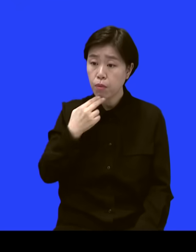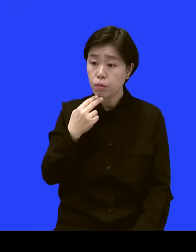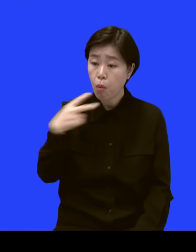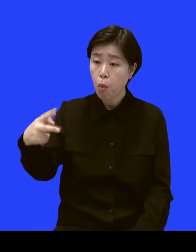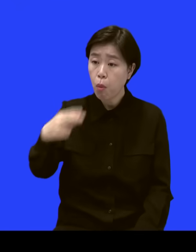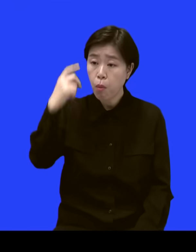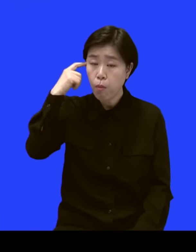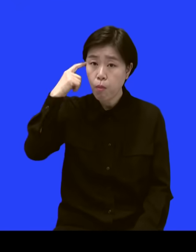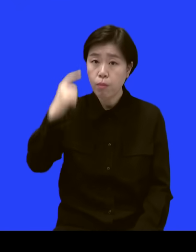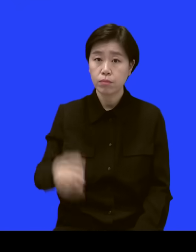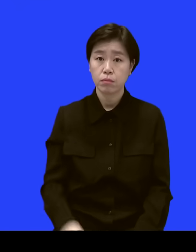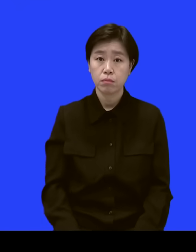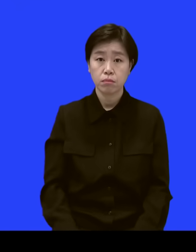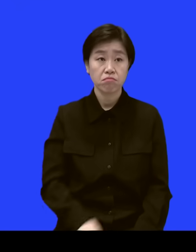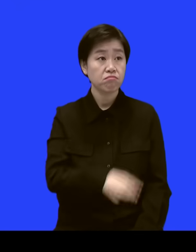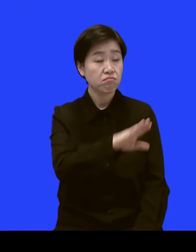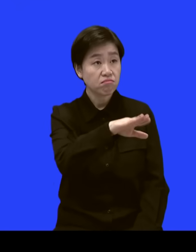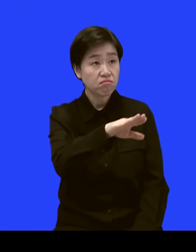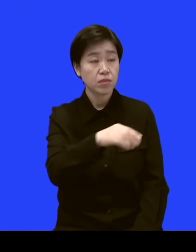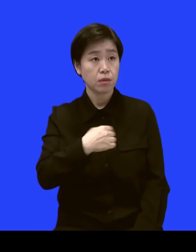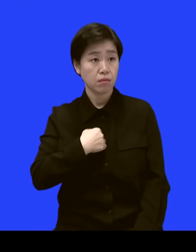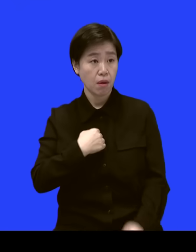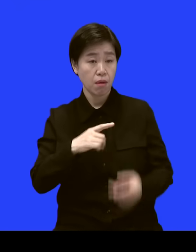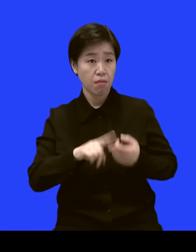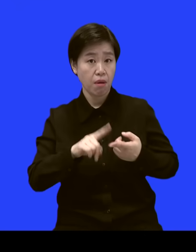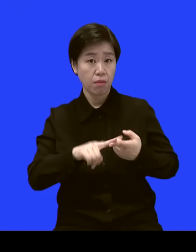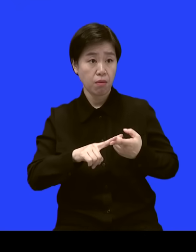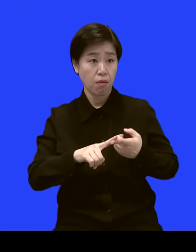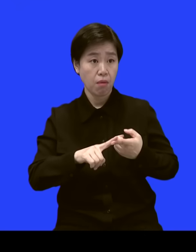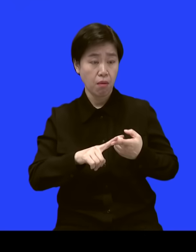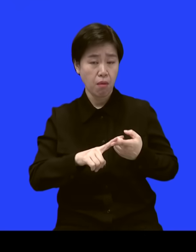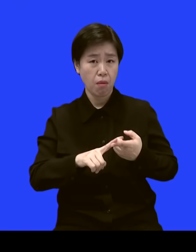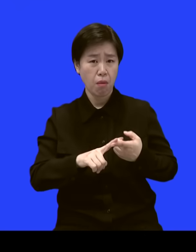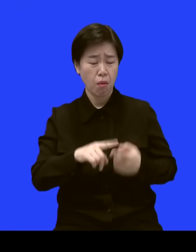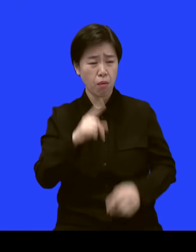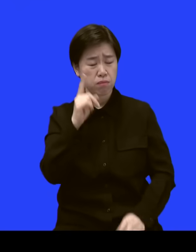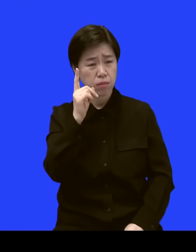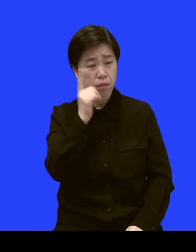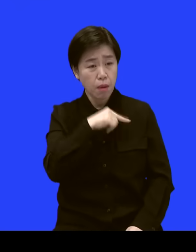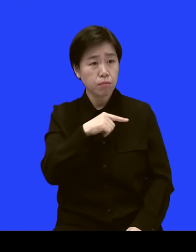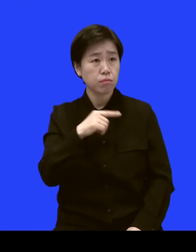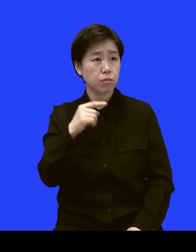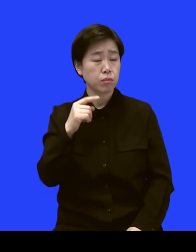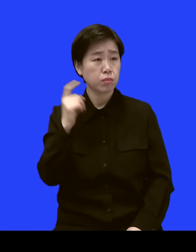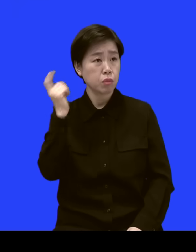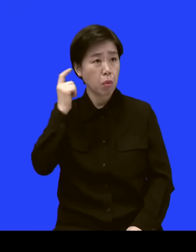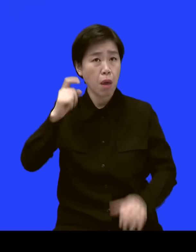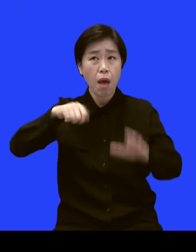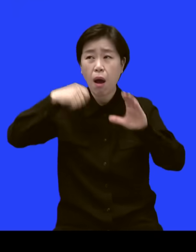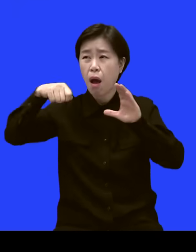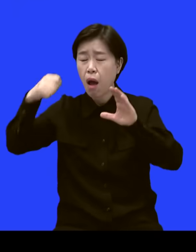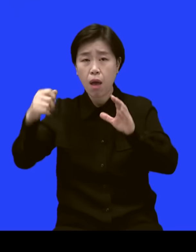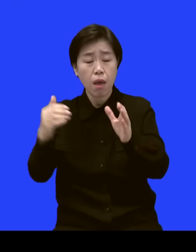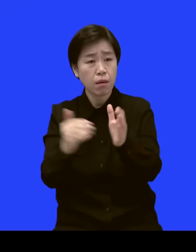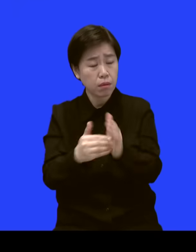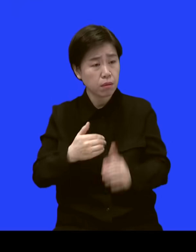그랬더니 언니가 자기를 어떻게 얘기를 하는지를 들었다는 거예요. 너무 기가